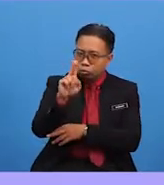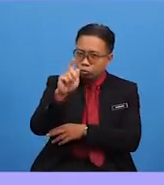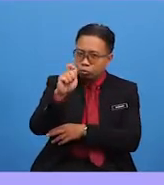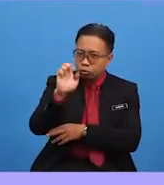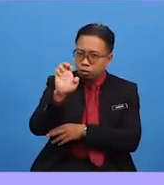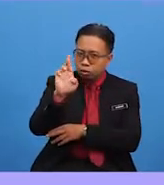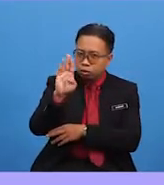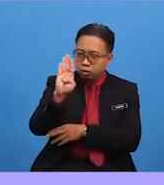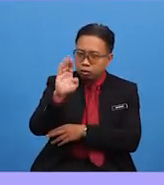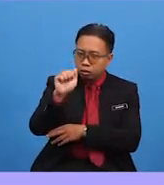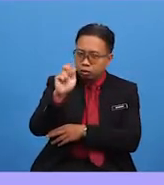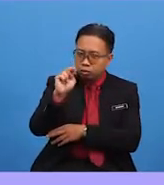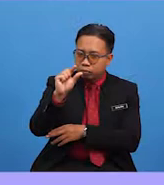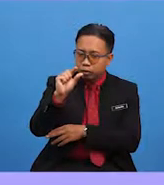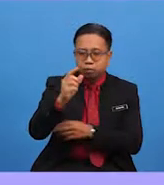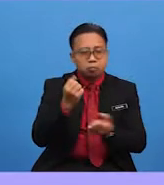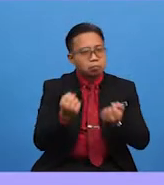juruterbang.